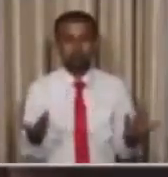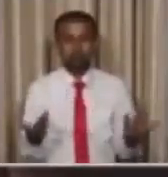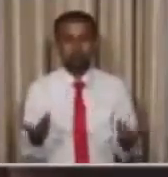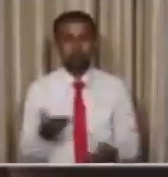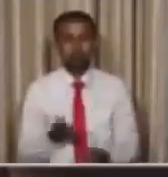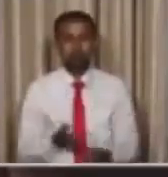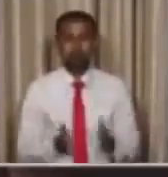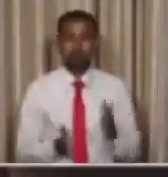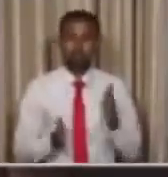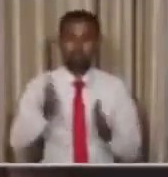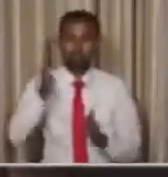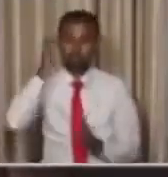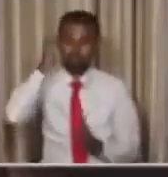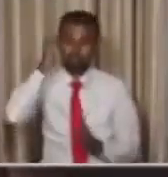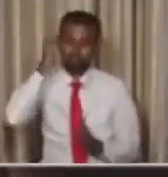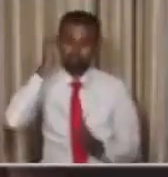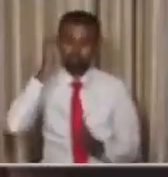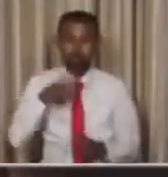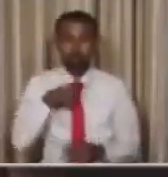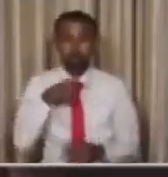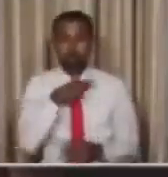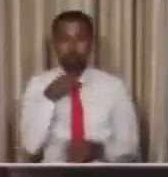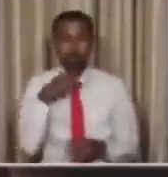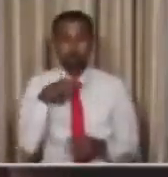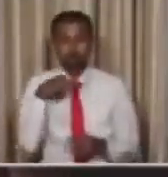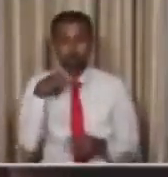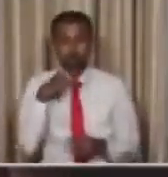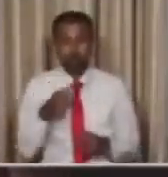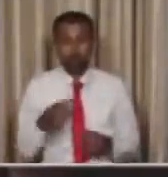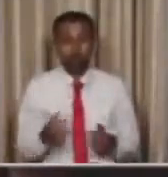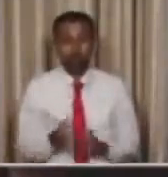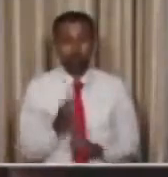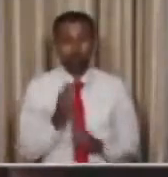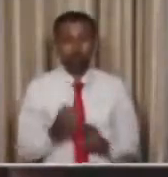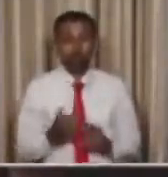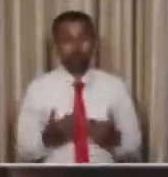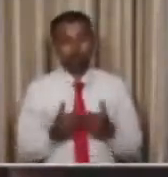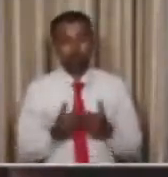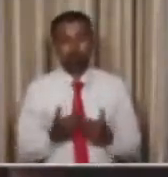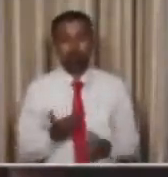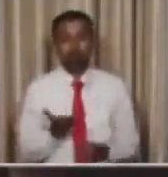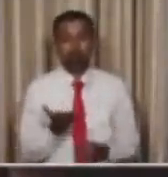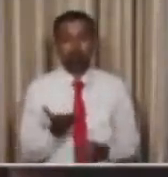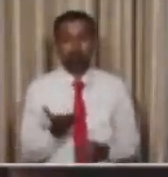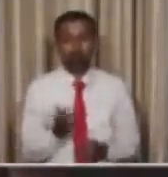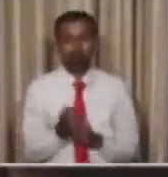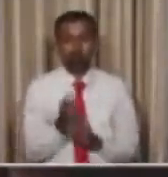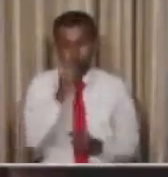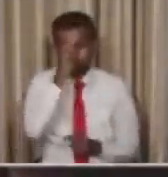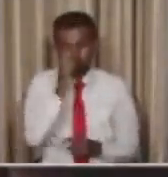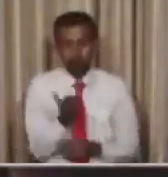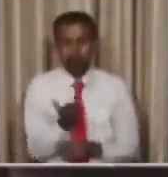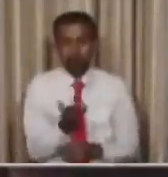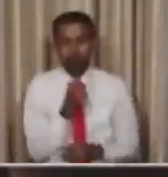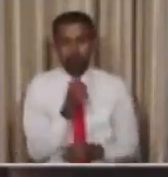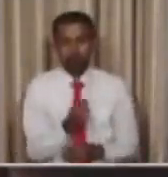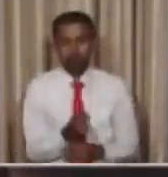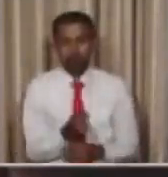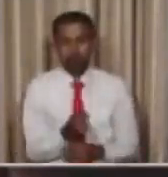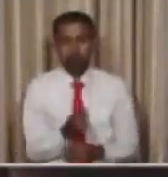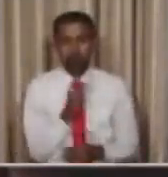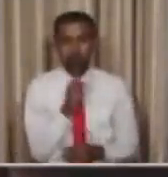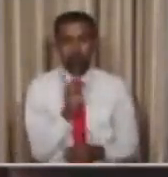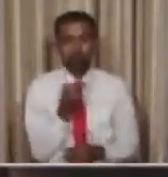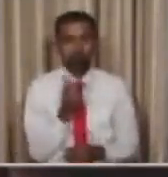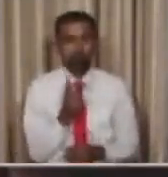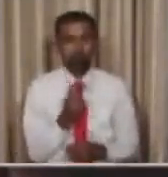හිඳන් හතක්ම දහස් ගානක රතු මූදට නැව් යවන්න ජනාධිපතිතුමා උනන්දු වෙනවා. ඒ හිඳ තමයි අපි ජනාධිපතිතුමාගෙන් ඉල්ලා සිටිනවා මේ දෙබිඩි